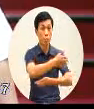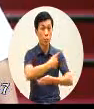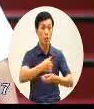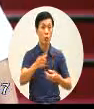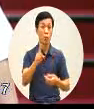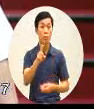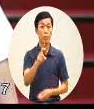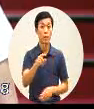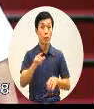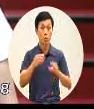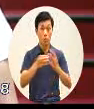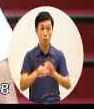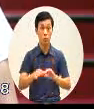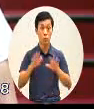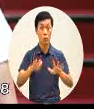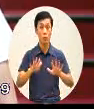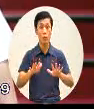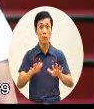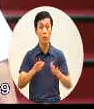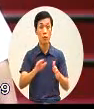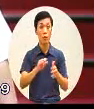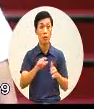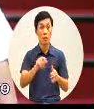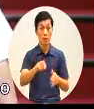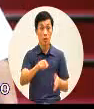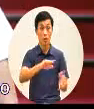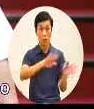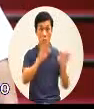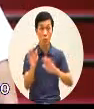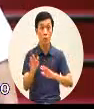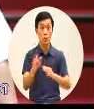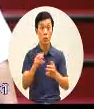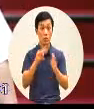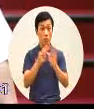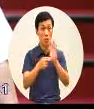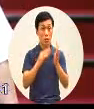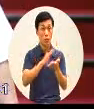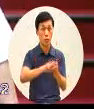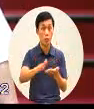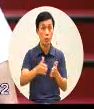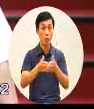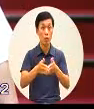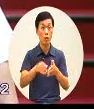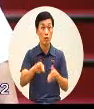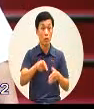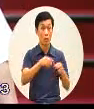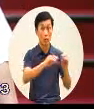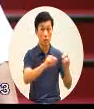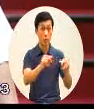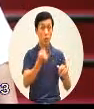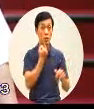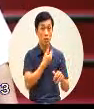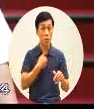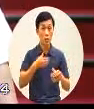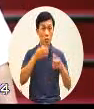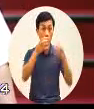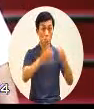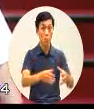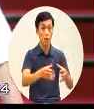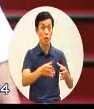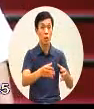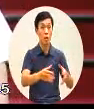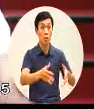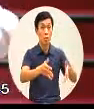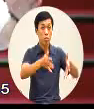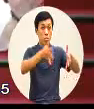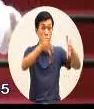以讲今仔日特别用到这个情形来做处理。这个肉地。有可能因为伊个建案、起案，还是